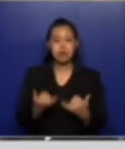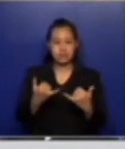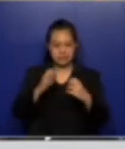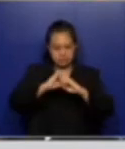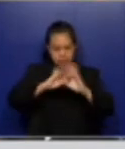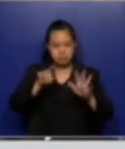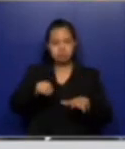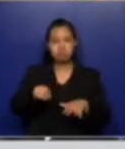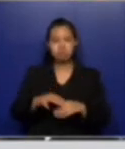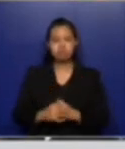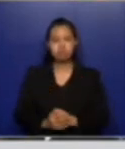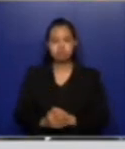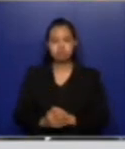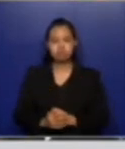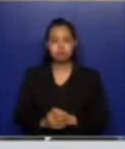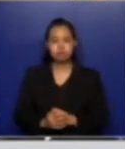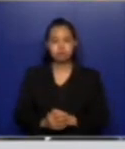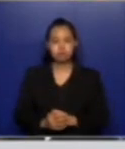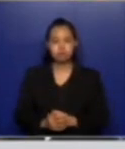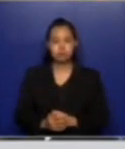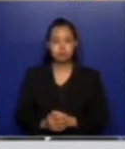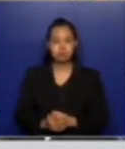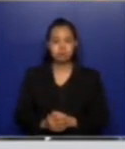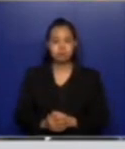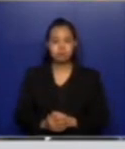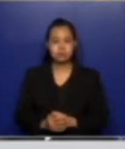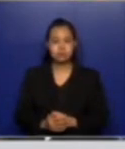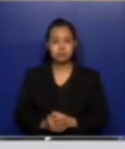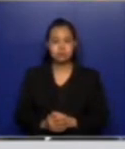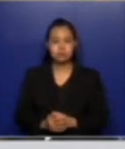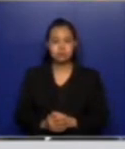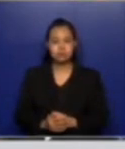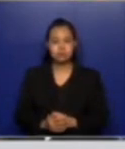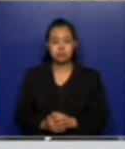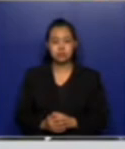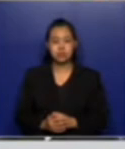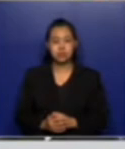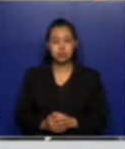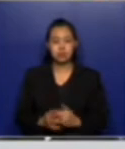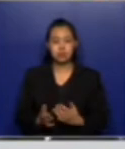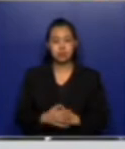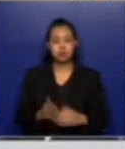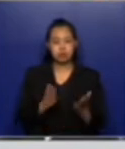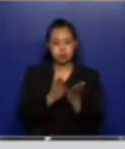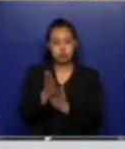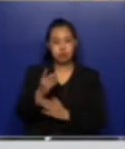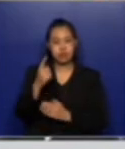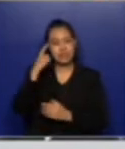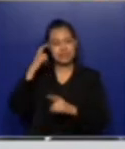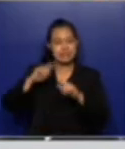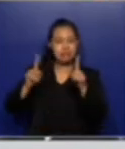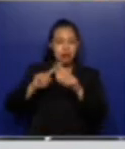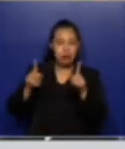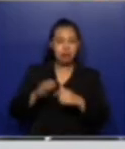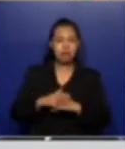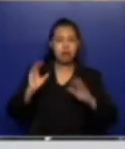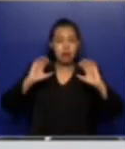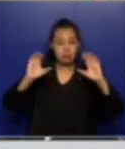ดฉะนั้นสาเราในฐานะเป็นพรรคฝ่ายค้านเนี่ยผมเชื่อว่าฝ่ายรัฐบาลเองก็ต